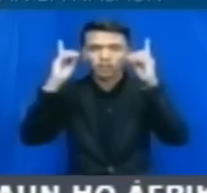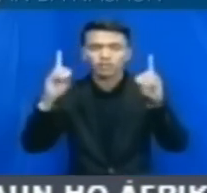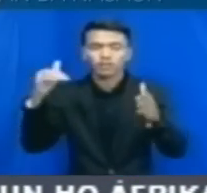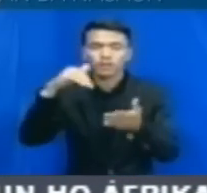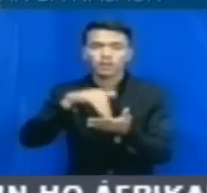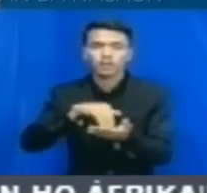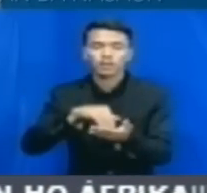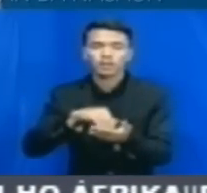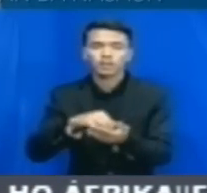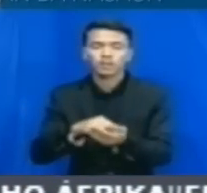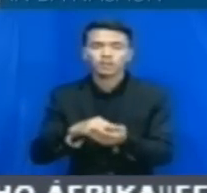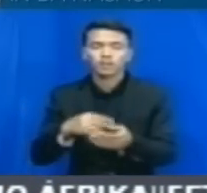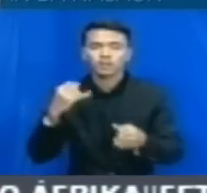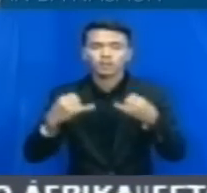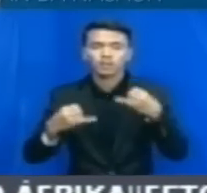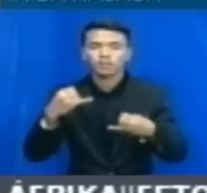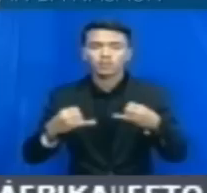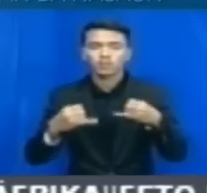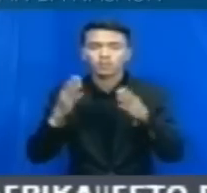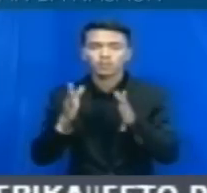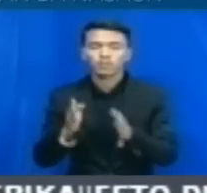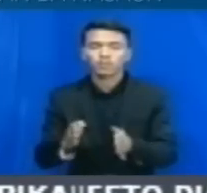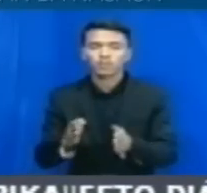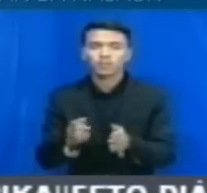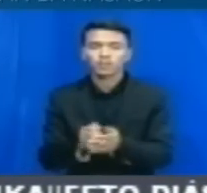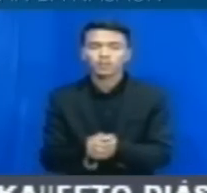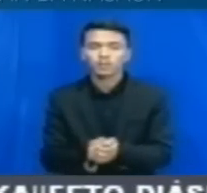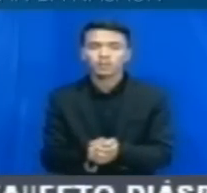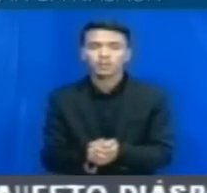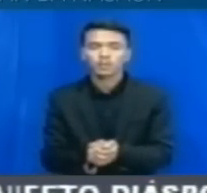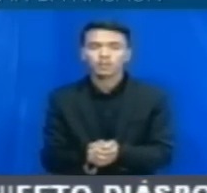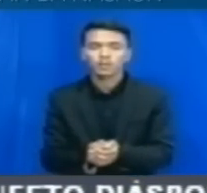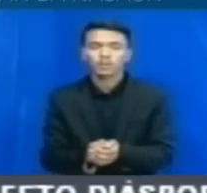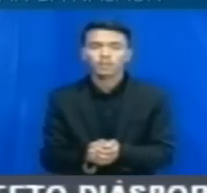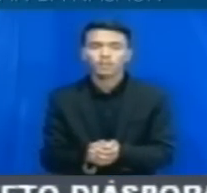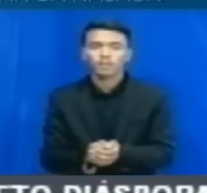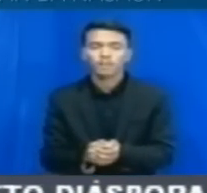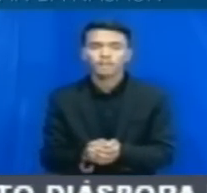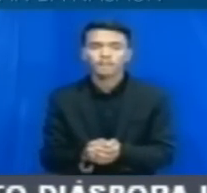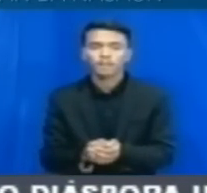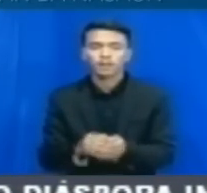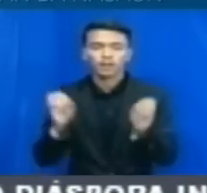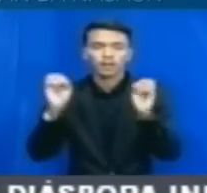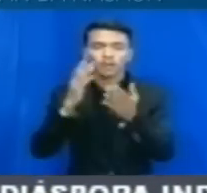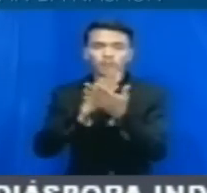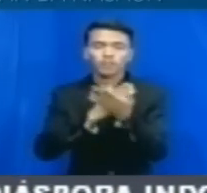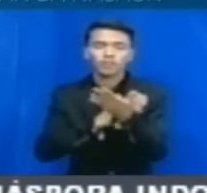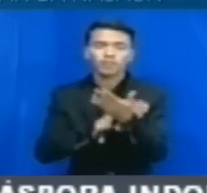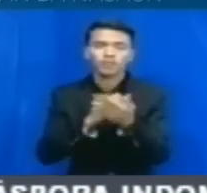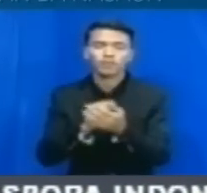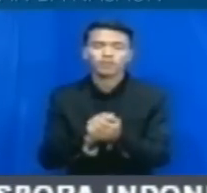ne how re. Serak ke juiz rasik maka ignora buat ne ka prokurador rasik maka la promovi la dia